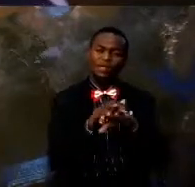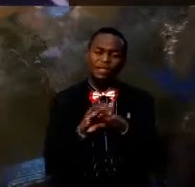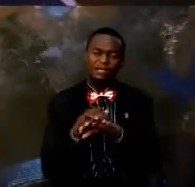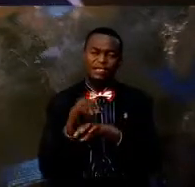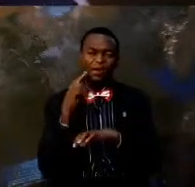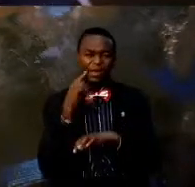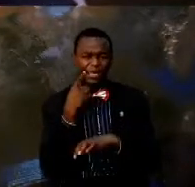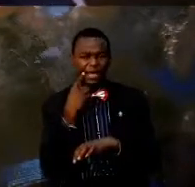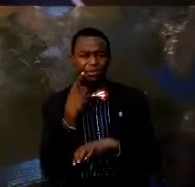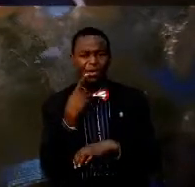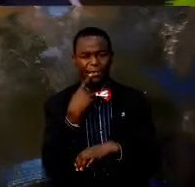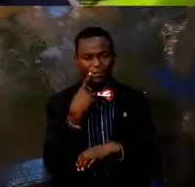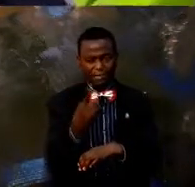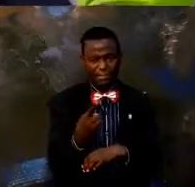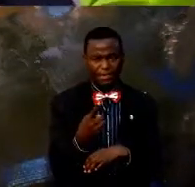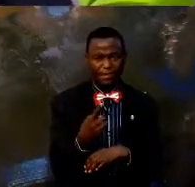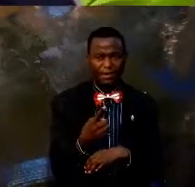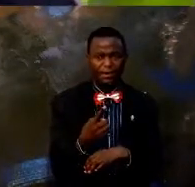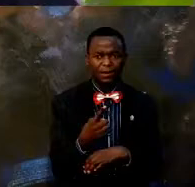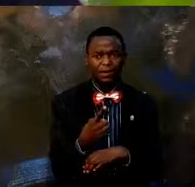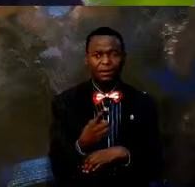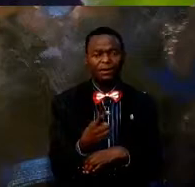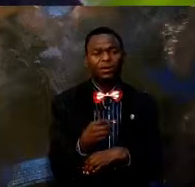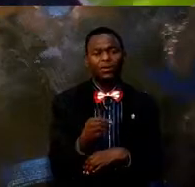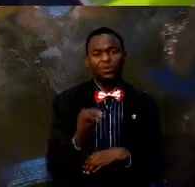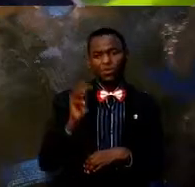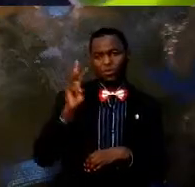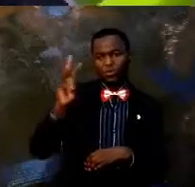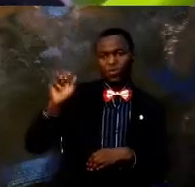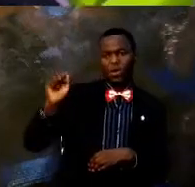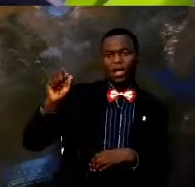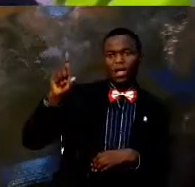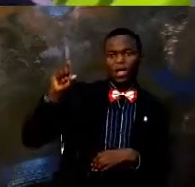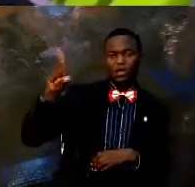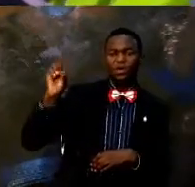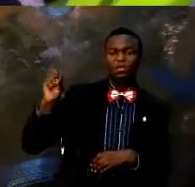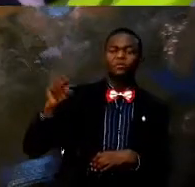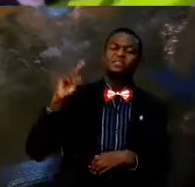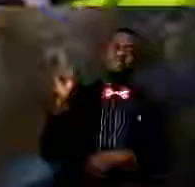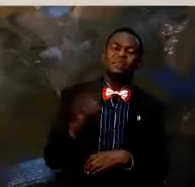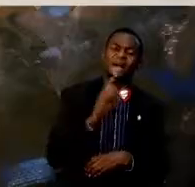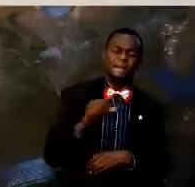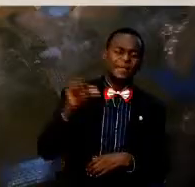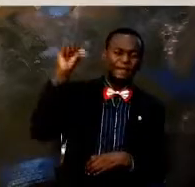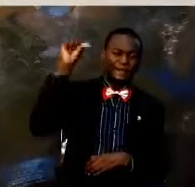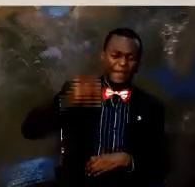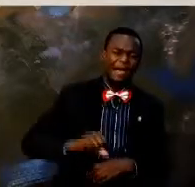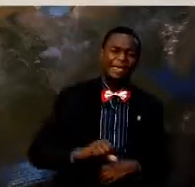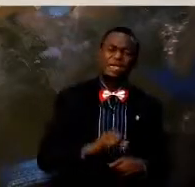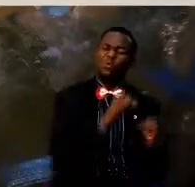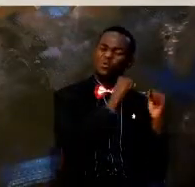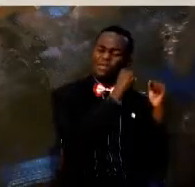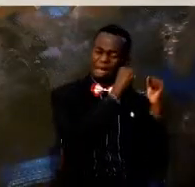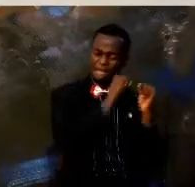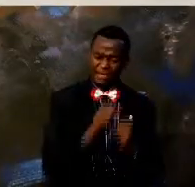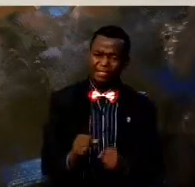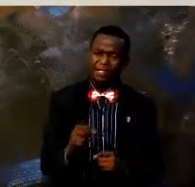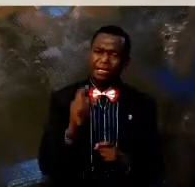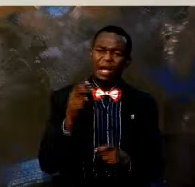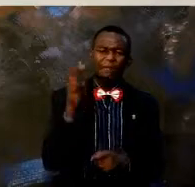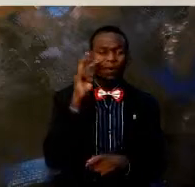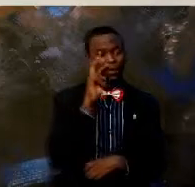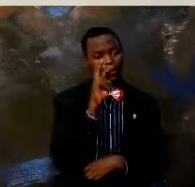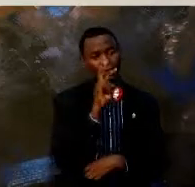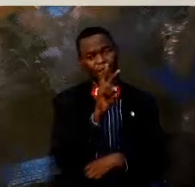kusema ni treason, ni ya uwahini, ni dhambi mbaya ya kijasusi. Hapo mbele tutakuja